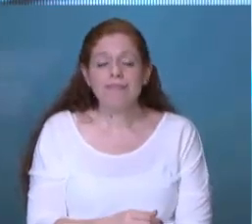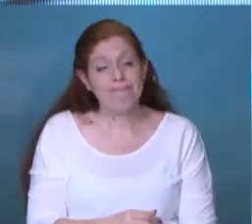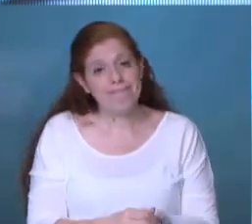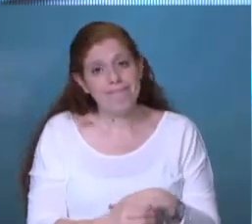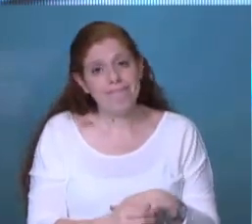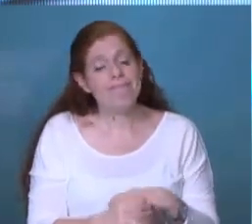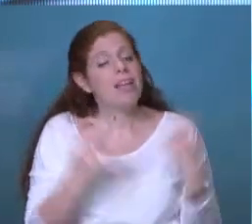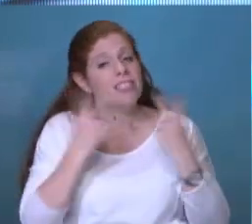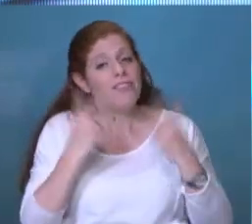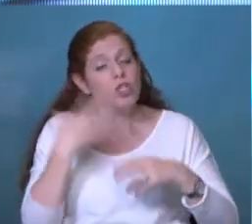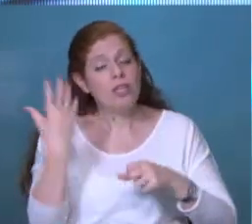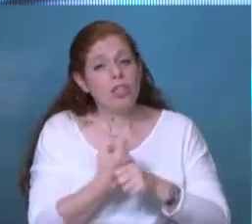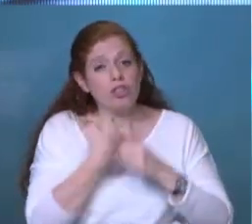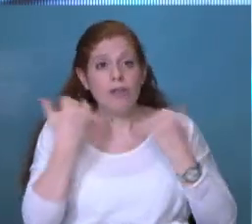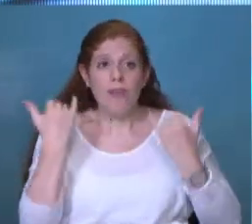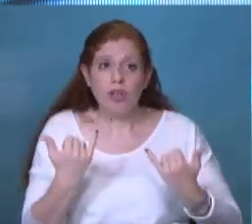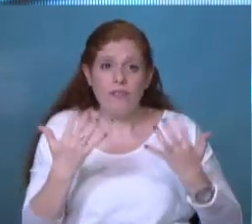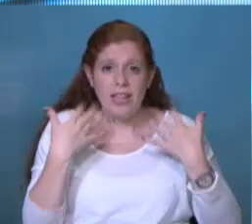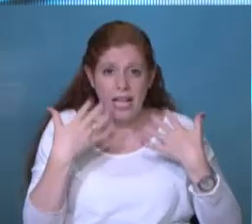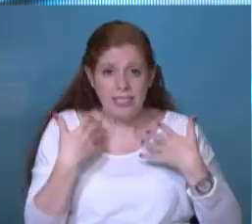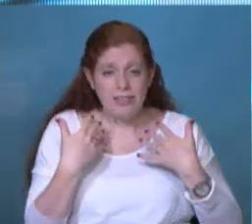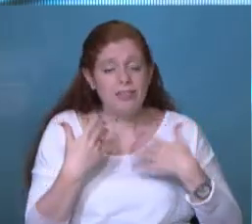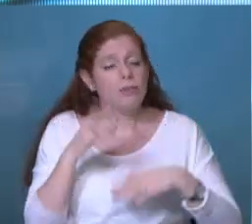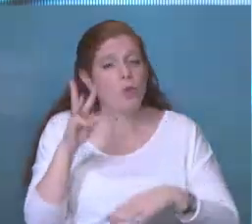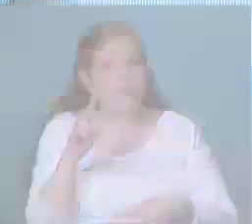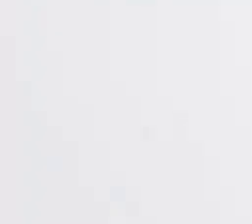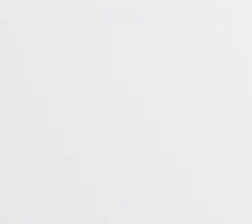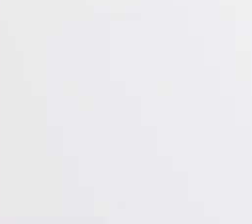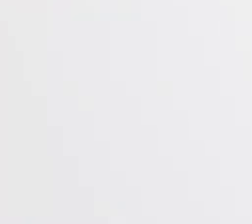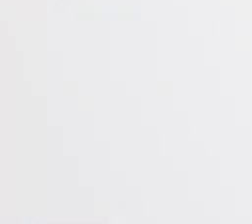אין ספק שהיא תגשים עכשיו את החזית עם שרון וקסלר.